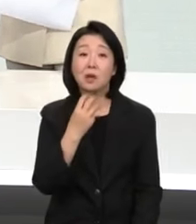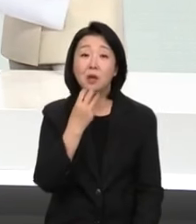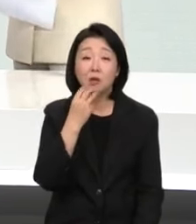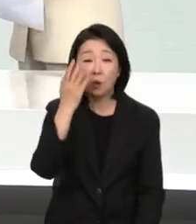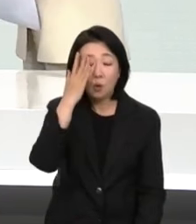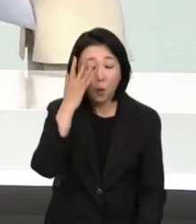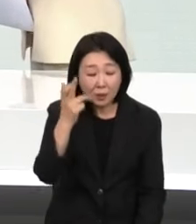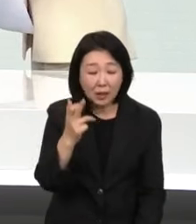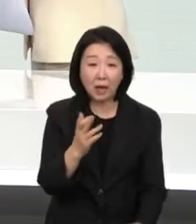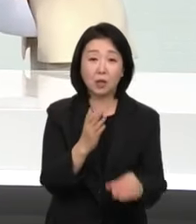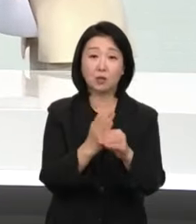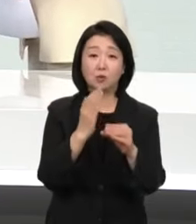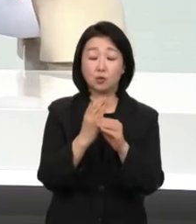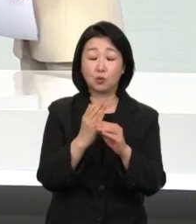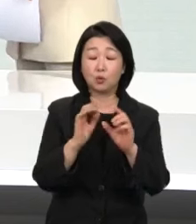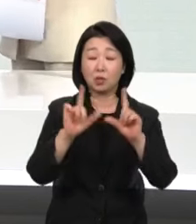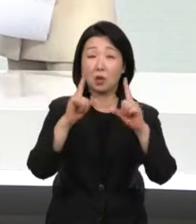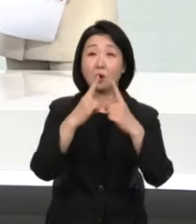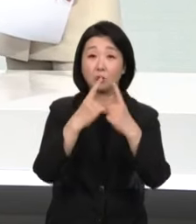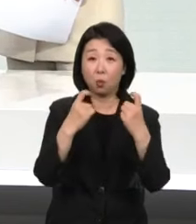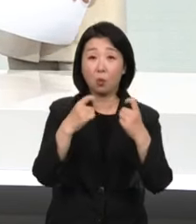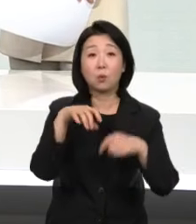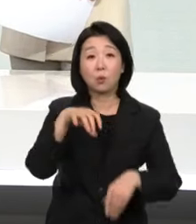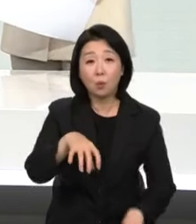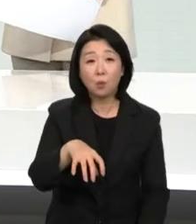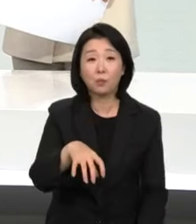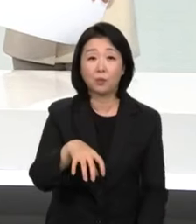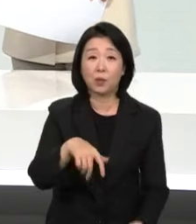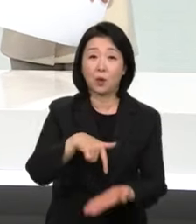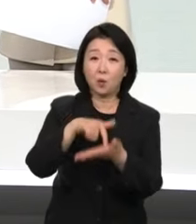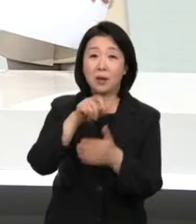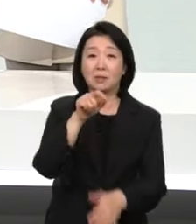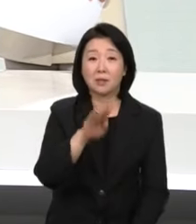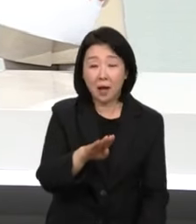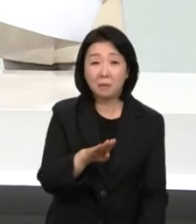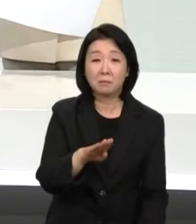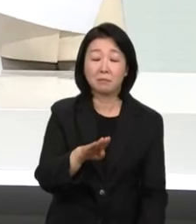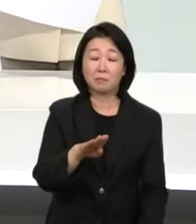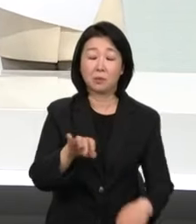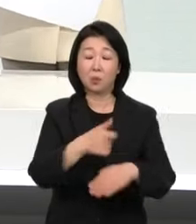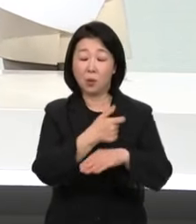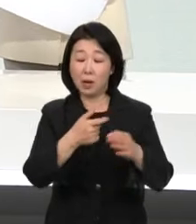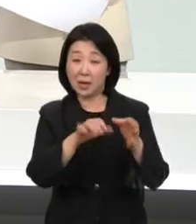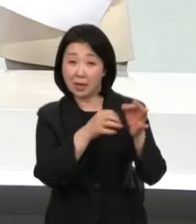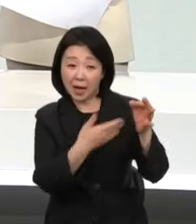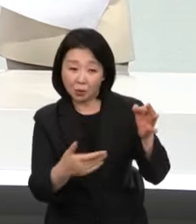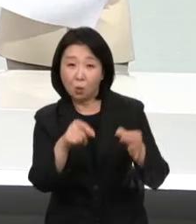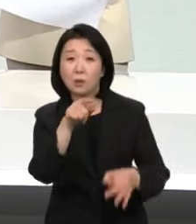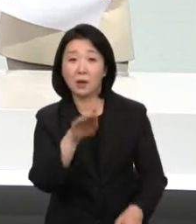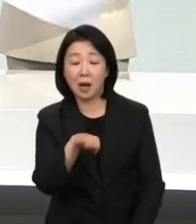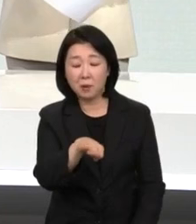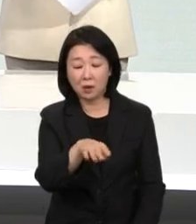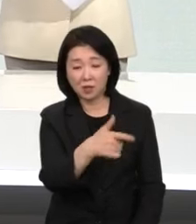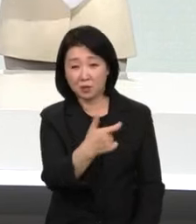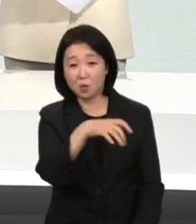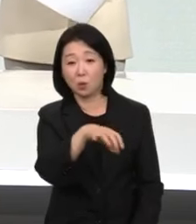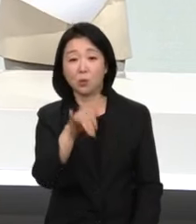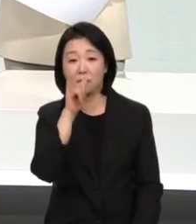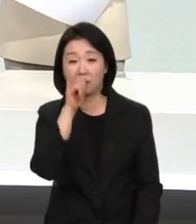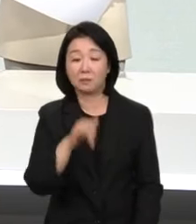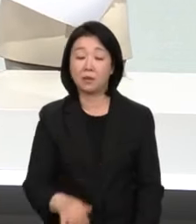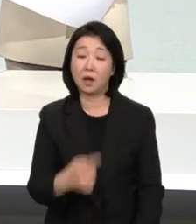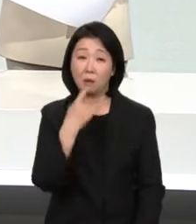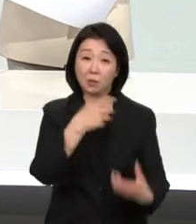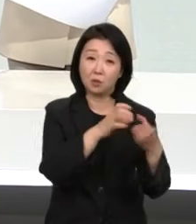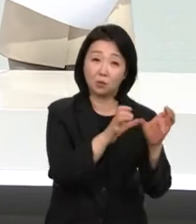용산과 중성동 을, 광진갑과 양천갑. 이렇게 여섯 곳이 공통적인 경합지로 꼽힙니다. 여기에